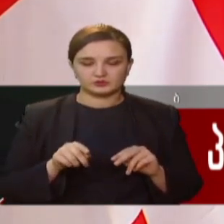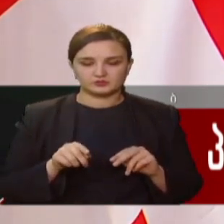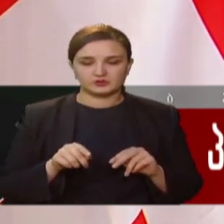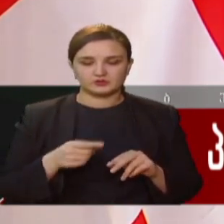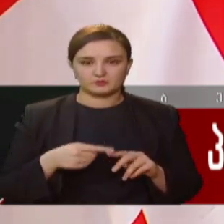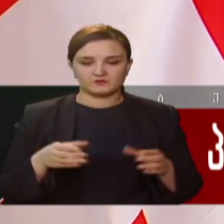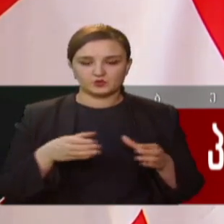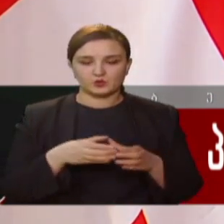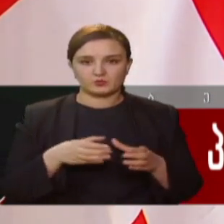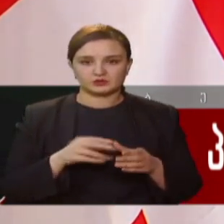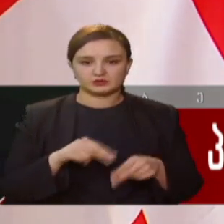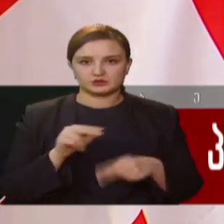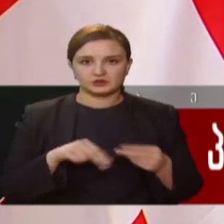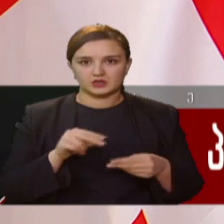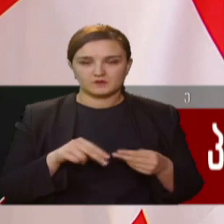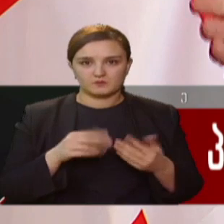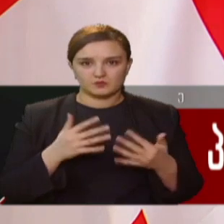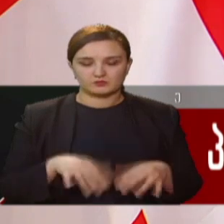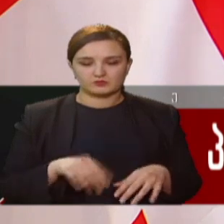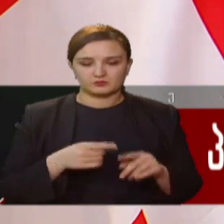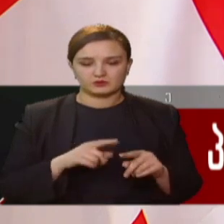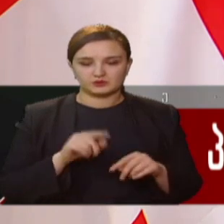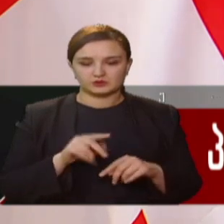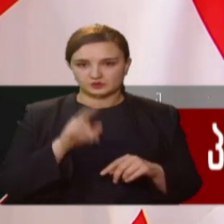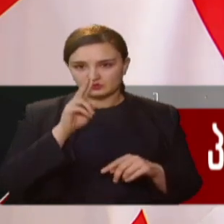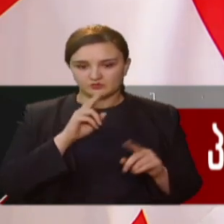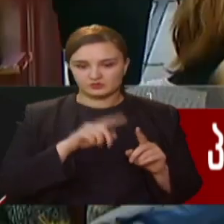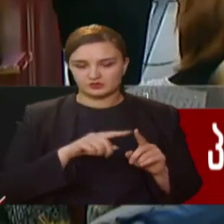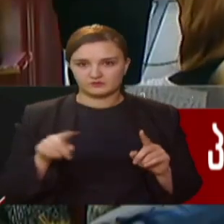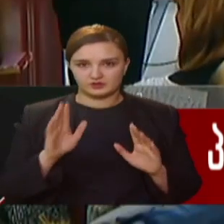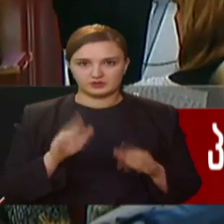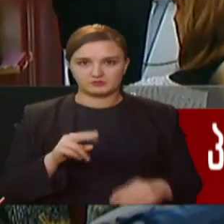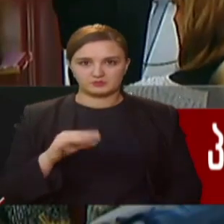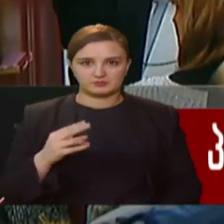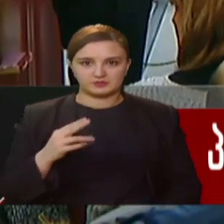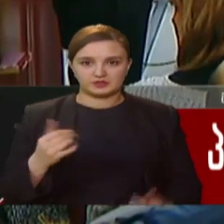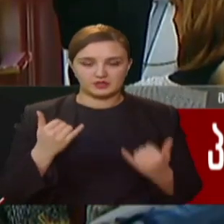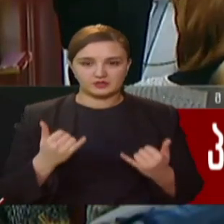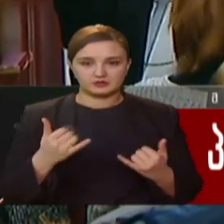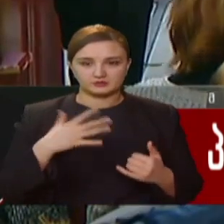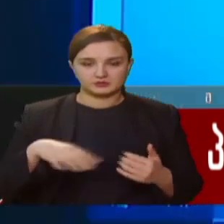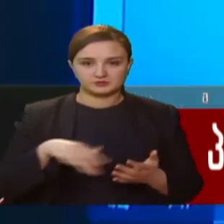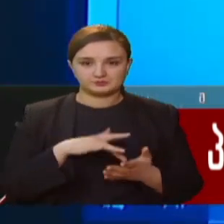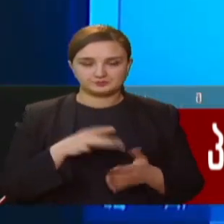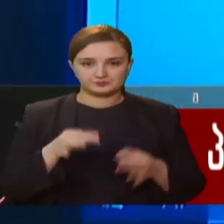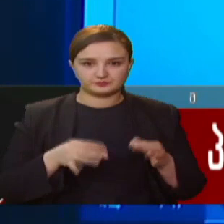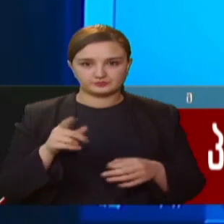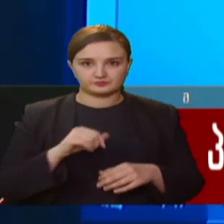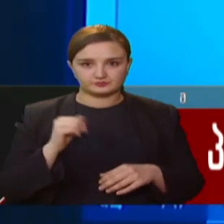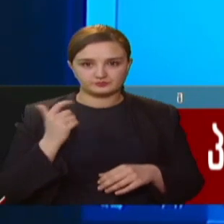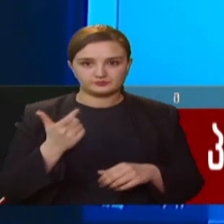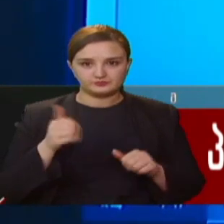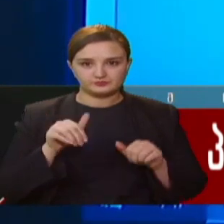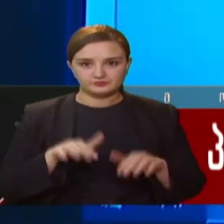ლობისტურ კომპანიასთან გაფორმებული და აი ეს ორი თვე იქნება პიკი. Ახლა ჯერი თბილისის საქალაქო სასამართლოზეა, რომელიც